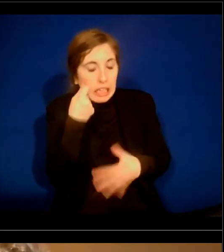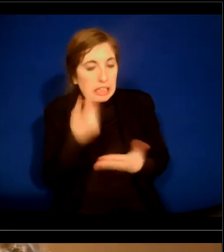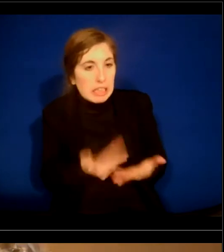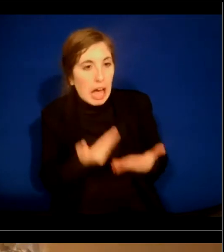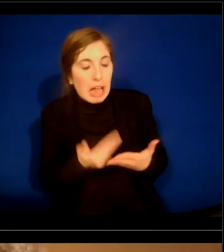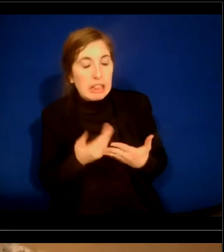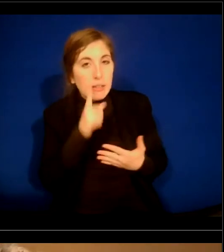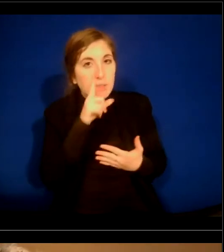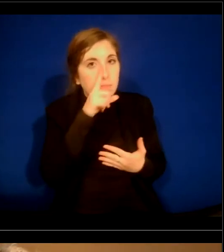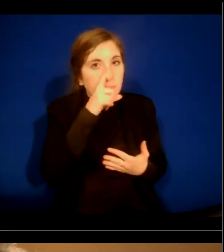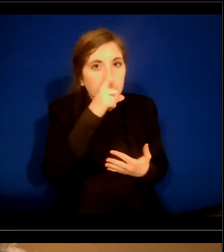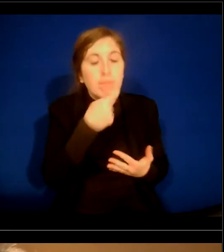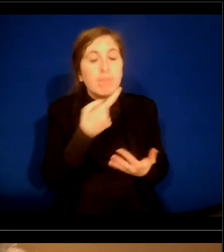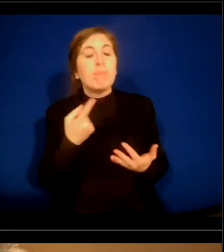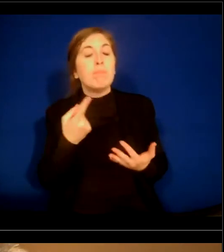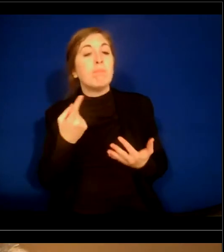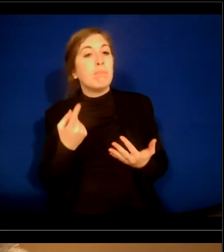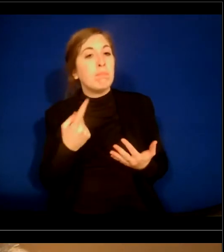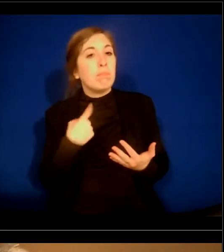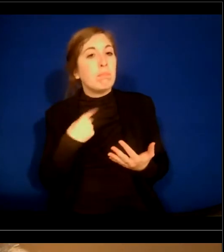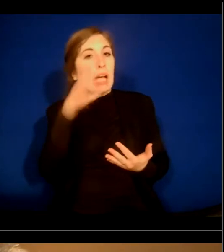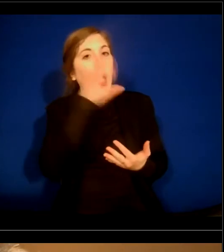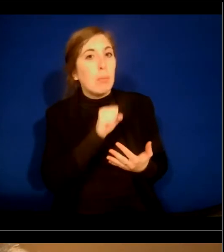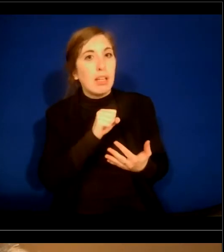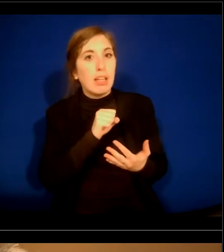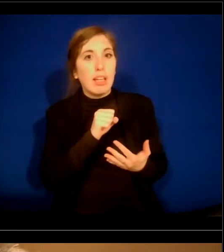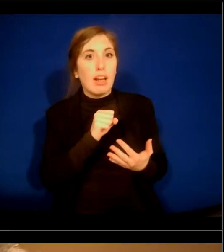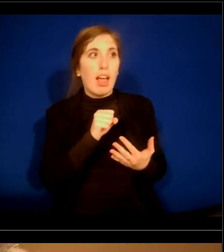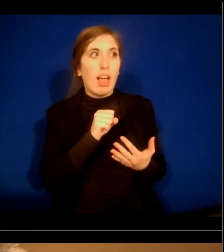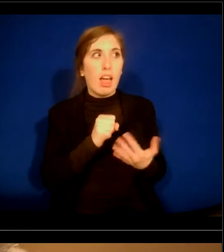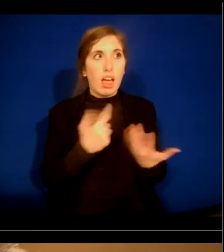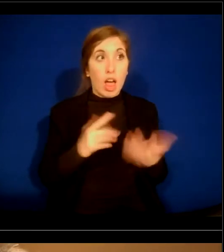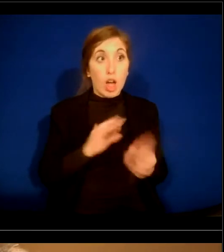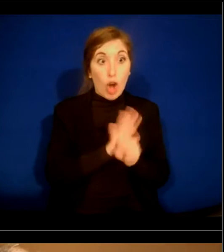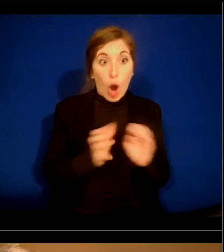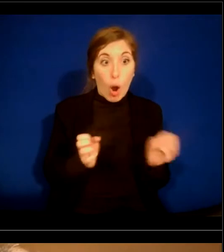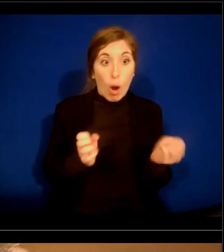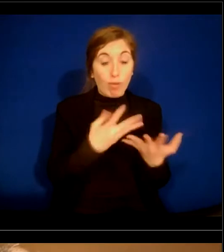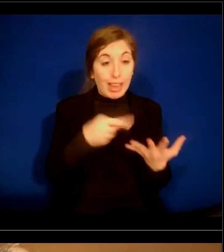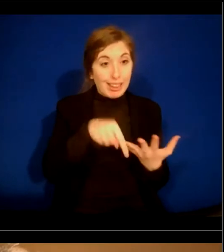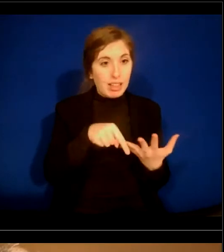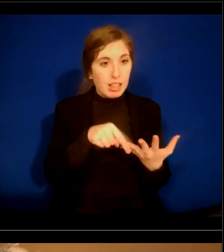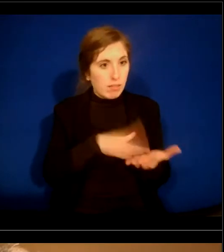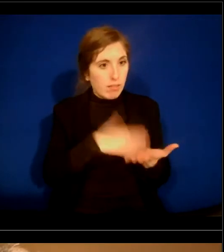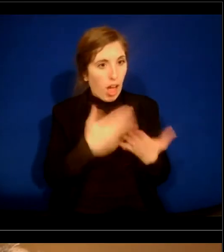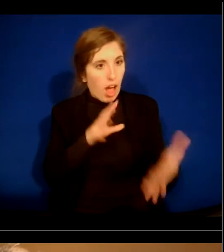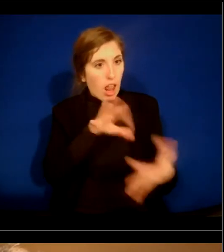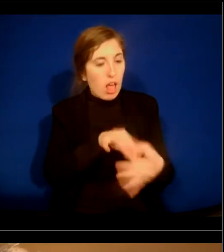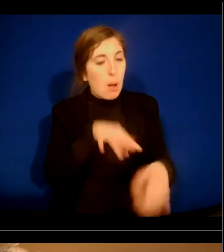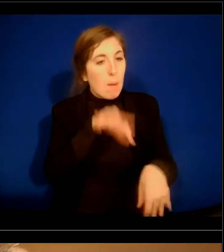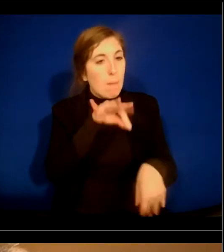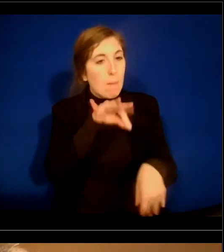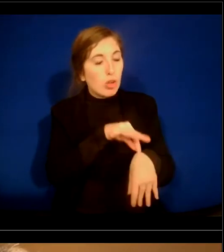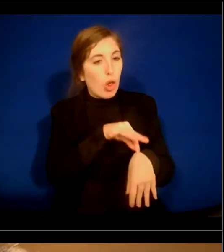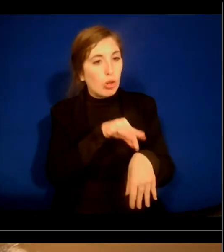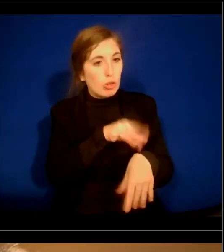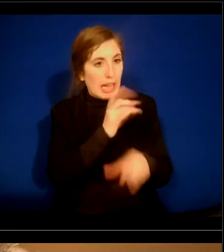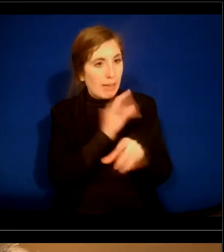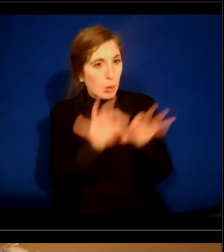e se effettivamente è anche un'altra delle patologie che di cui bisogna prendersi